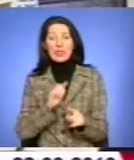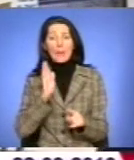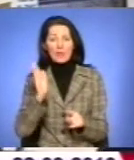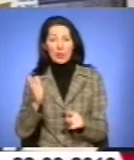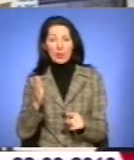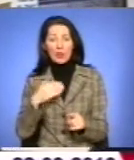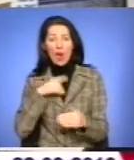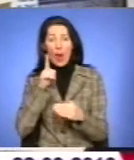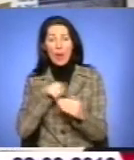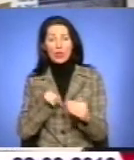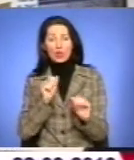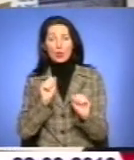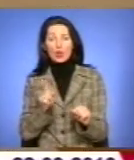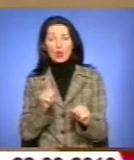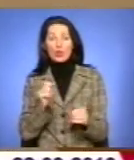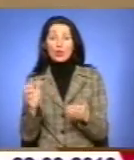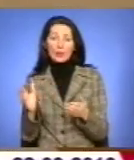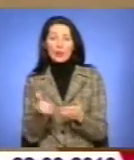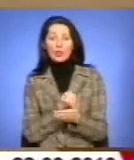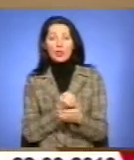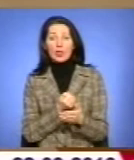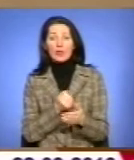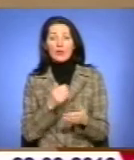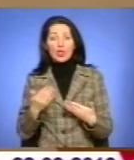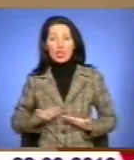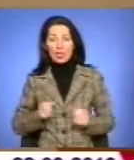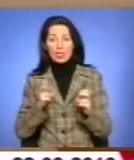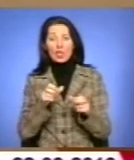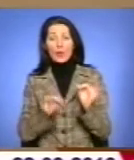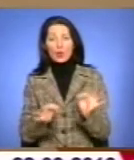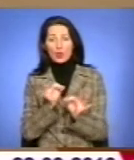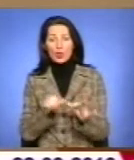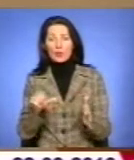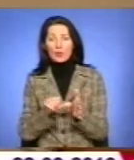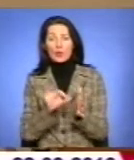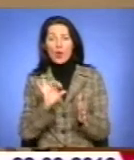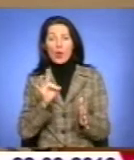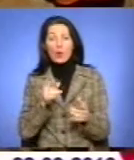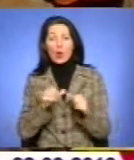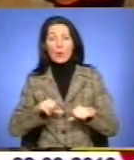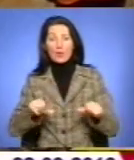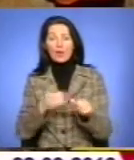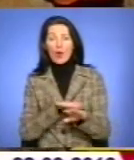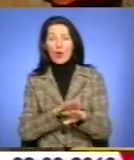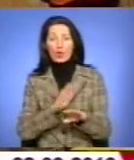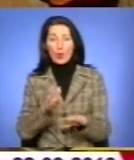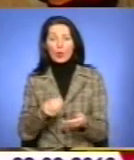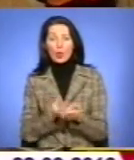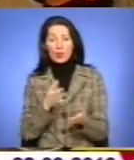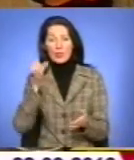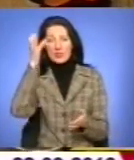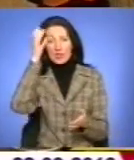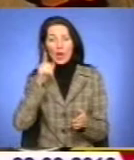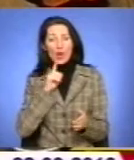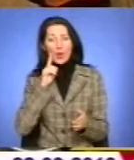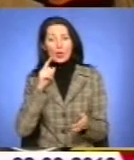Я впевнена, що зможу щось досягти. Членам журі та представникам оргкомітету важко було оцінювати знання юних економістів. Диплом